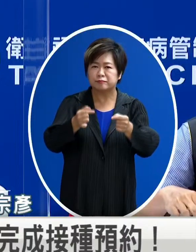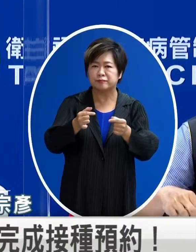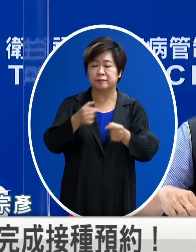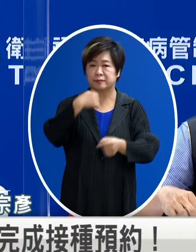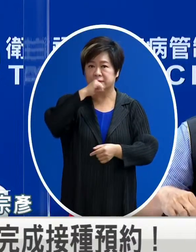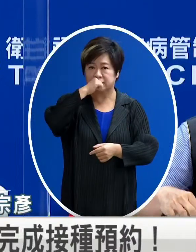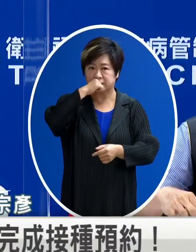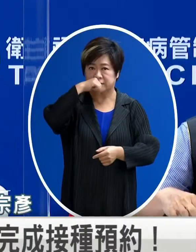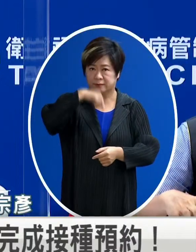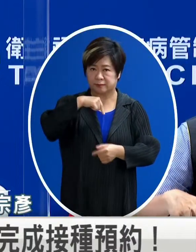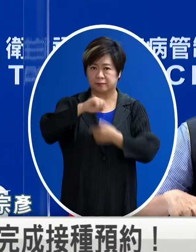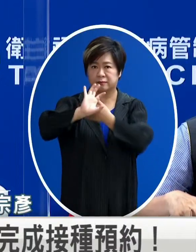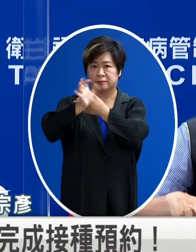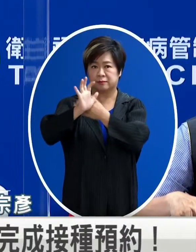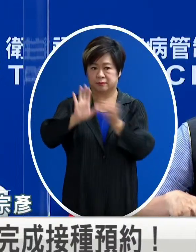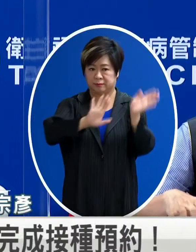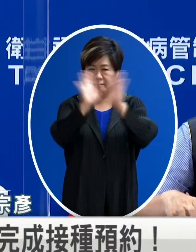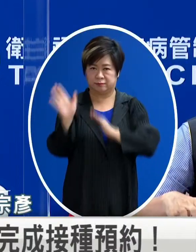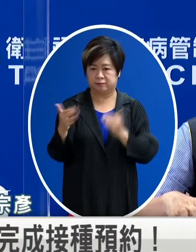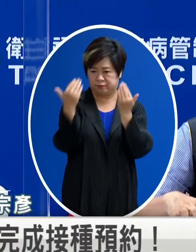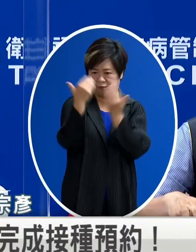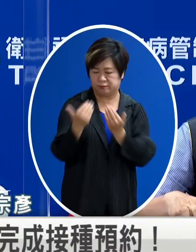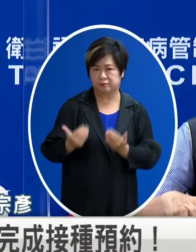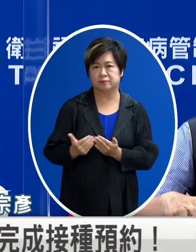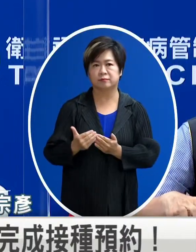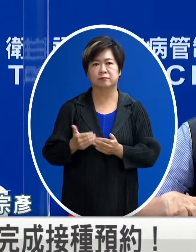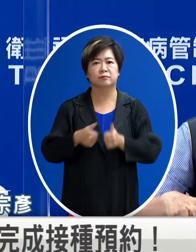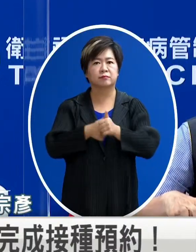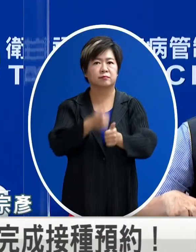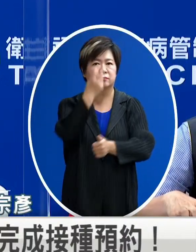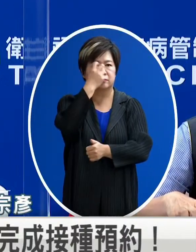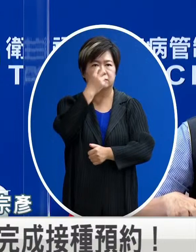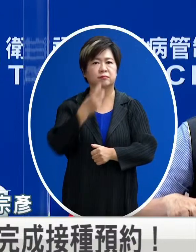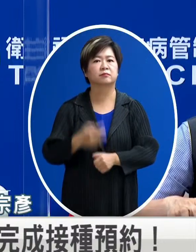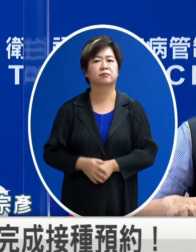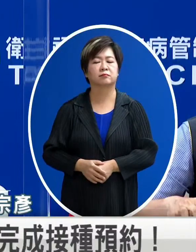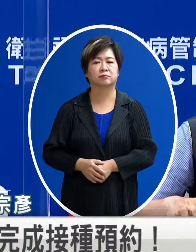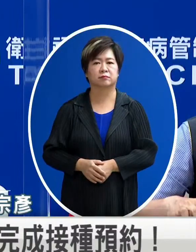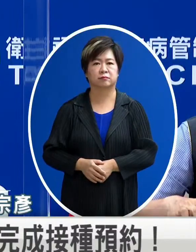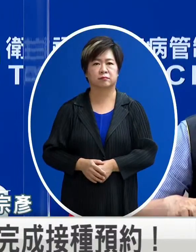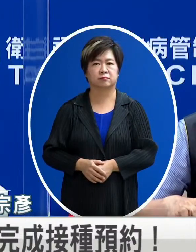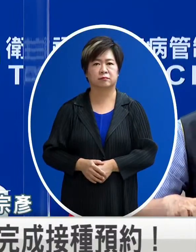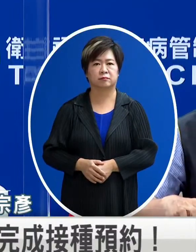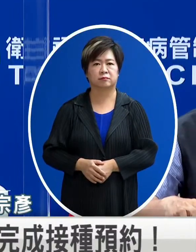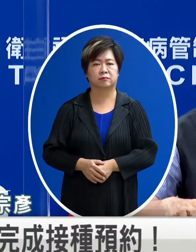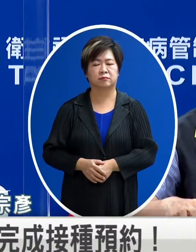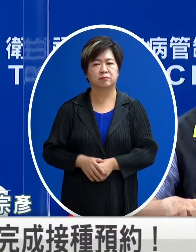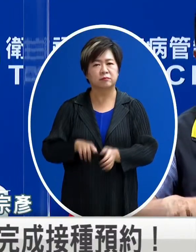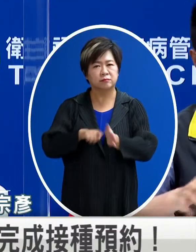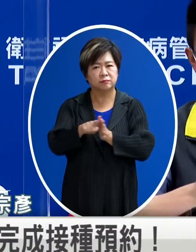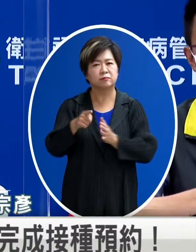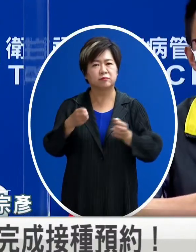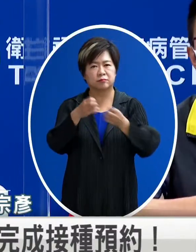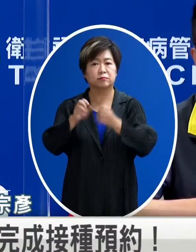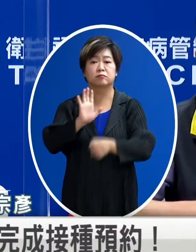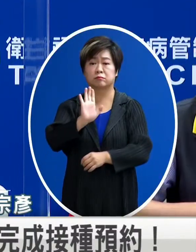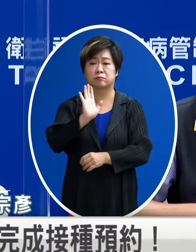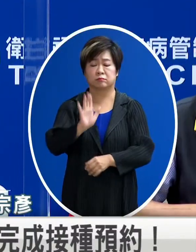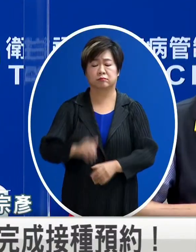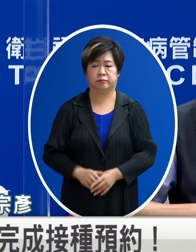内跟国际的疫情，都会持续来做一些关注，那这个都不断在做一些讨论。